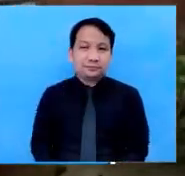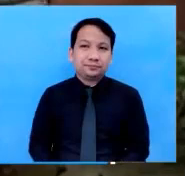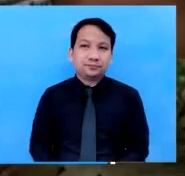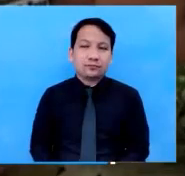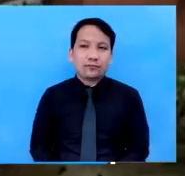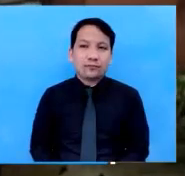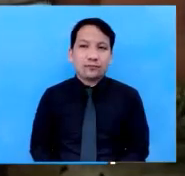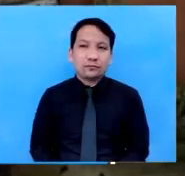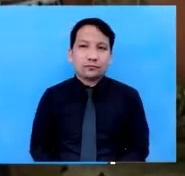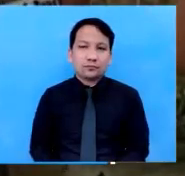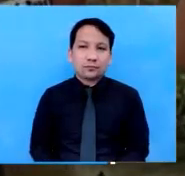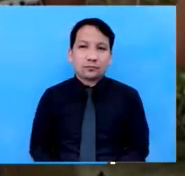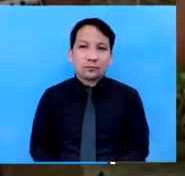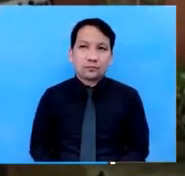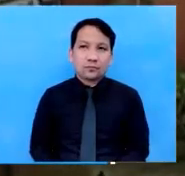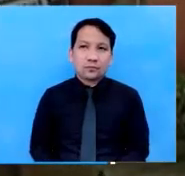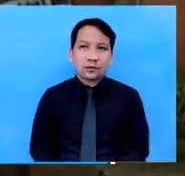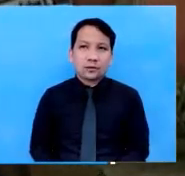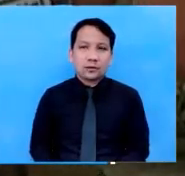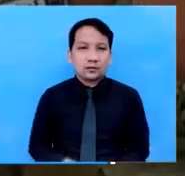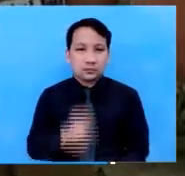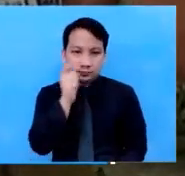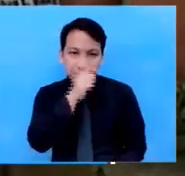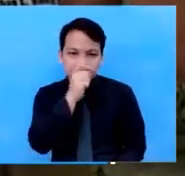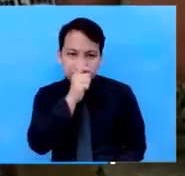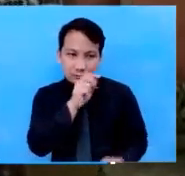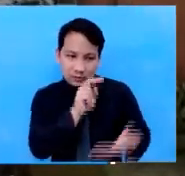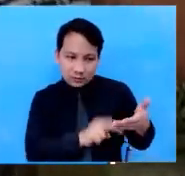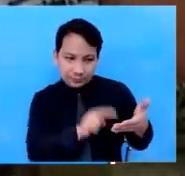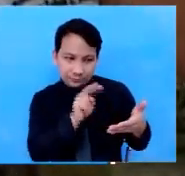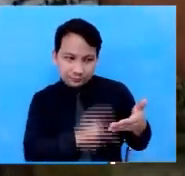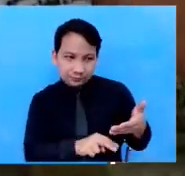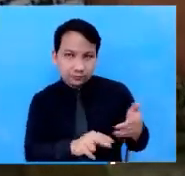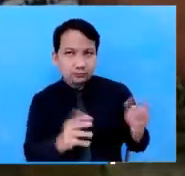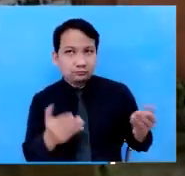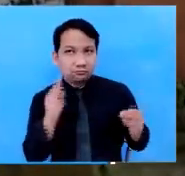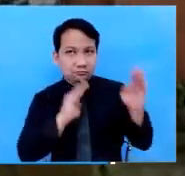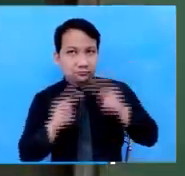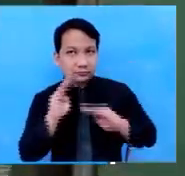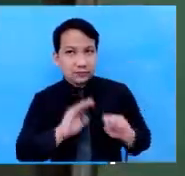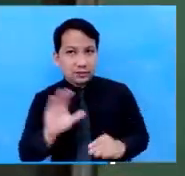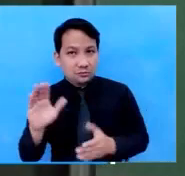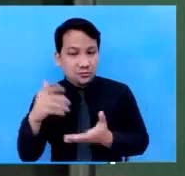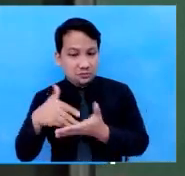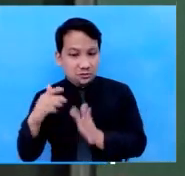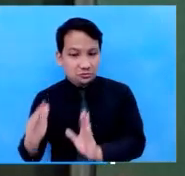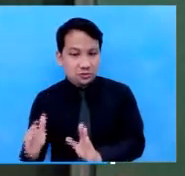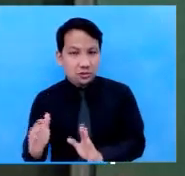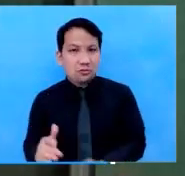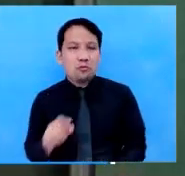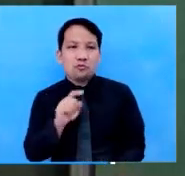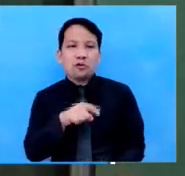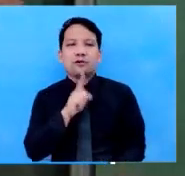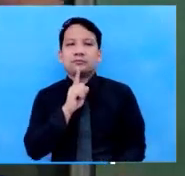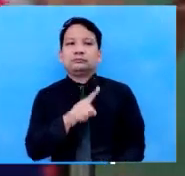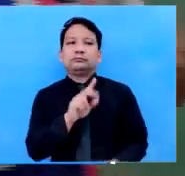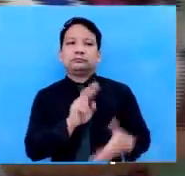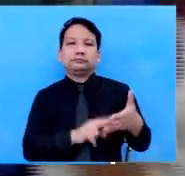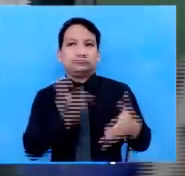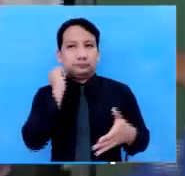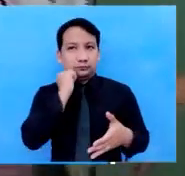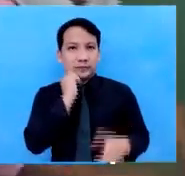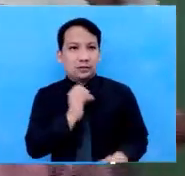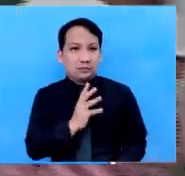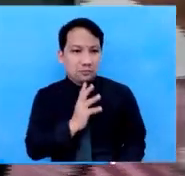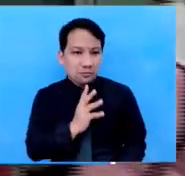Gretchen, yung sa Tagalog o Filipino na pagbabasa, medyo walang problema yung mga mag-aaral kasi nagagamit naman nila sa araw-araw na buhay.